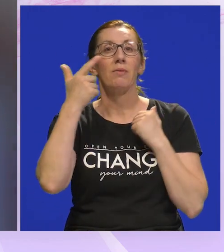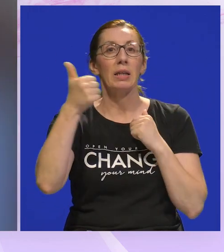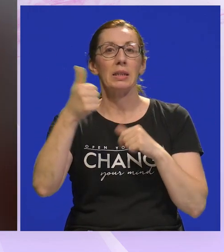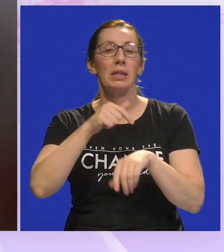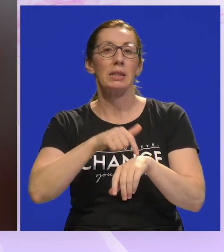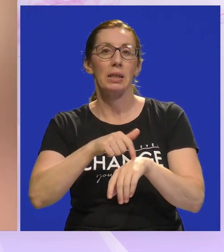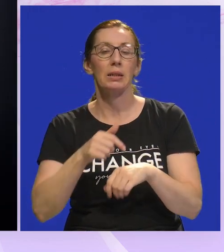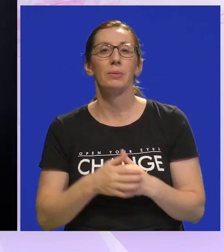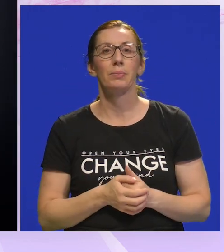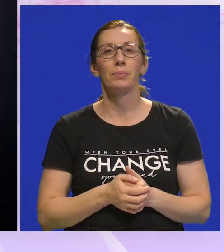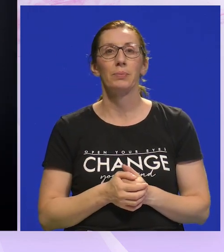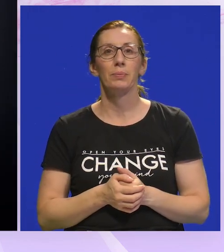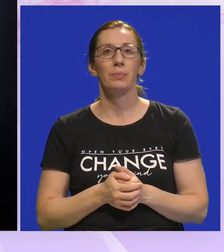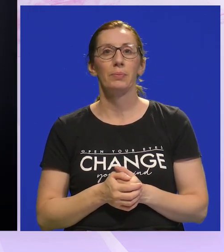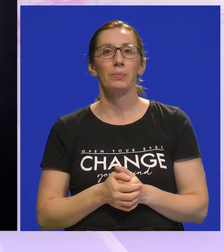9.7.21.